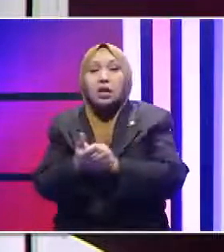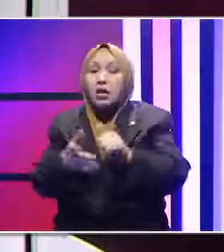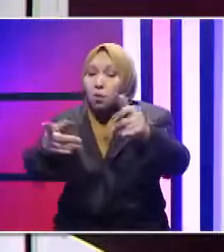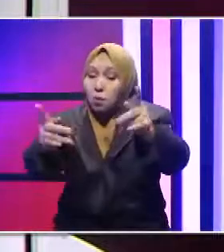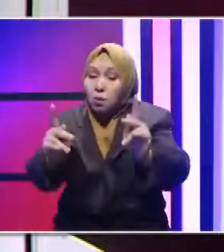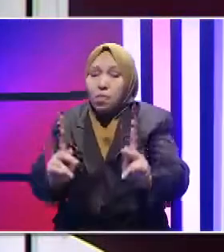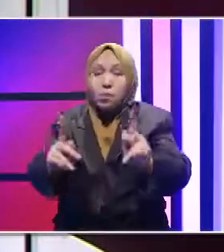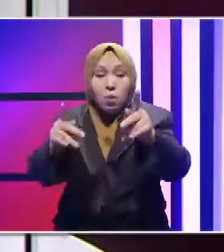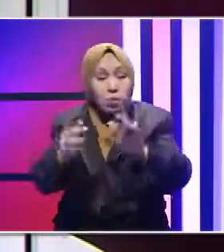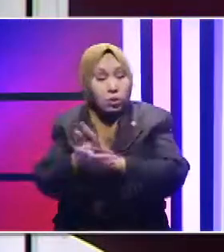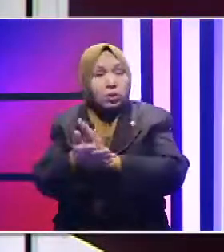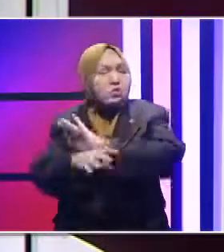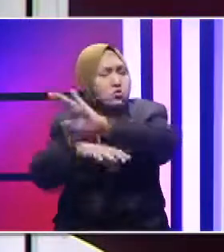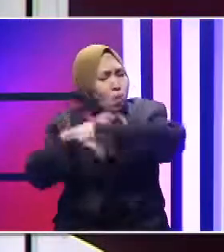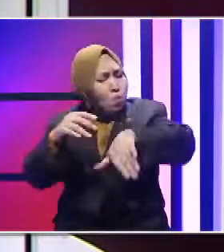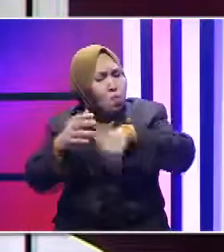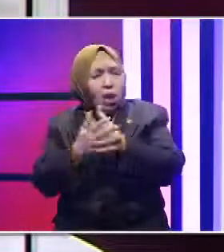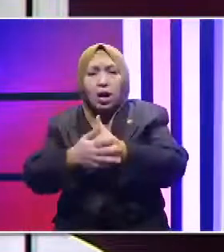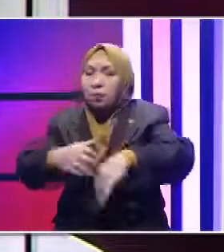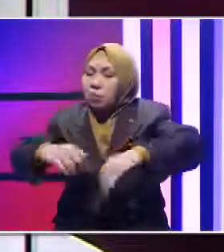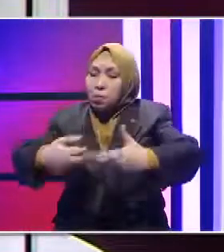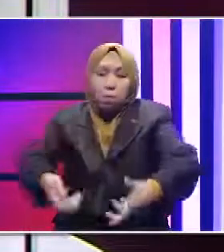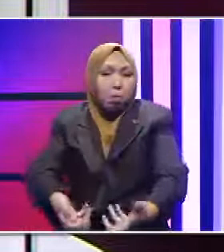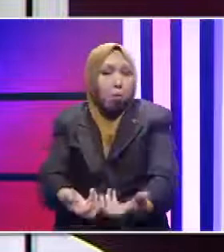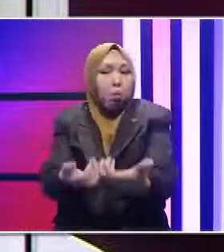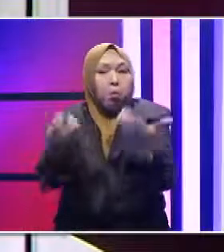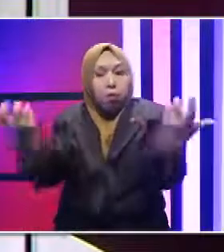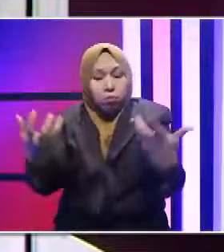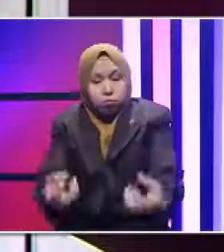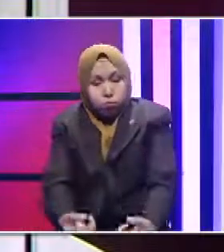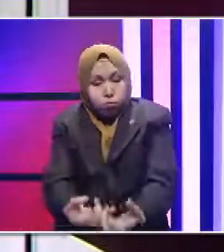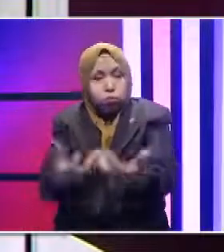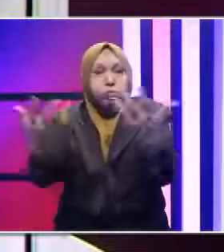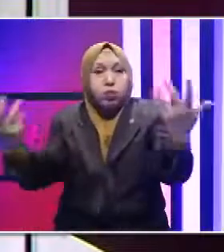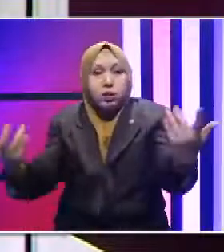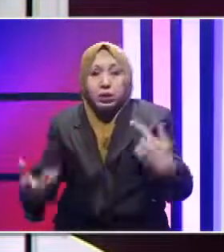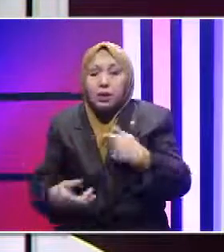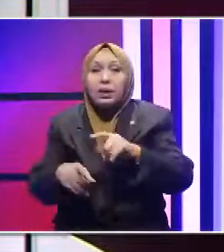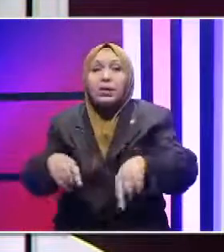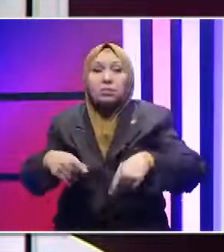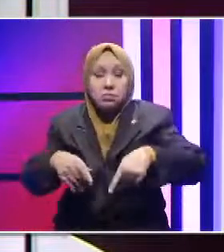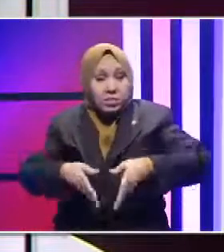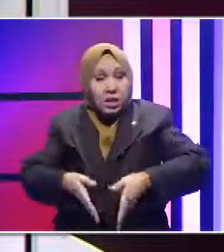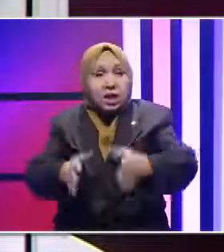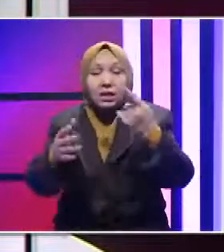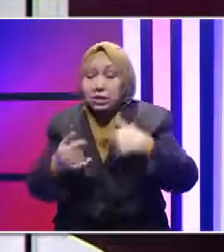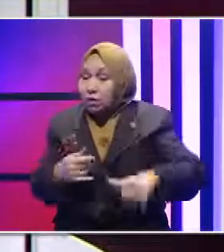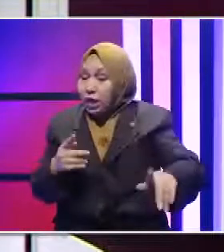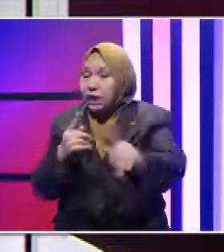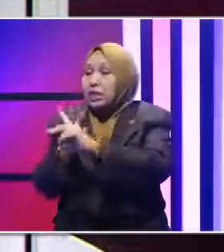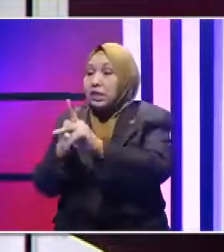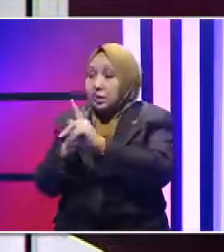kubur-kubur semuanya akan terbongkar. Terbongkar ni ceritanya ustaz lebih kurang kalau kita pergi berjalan lah. Kita dah kemaskan beg kita